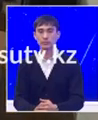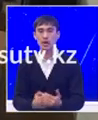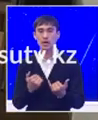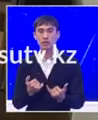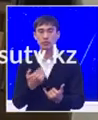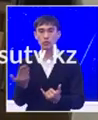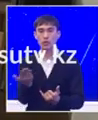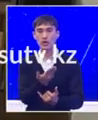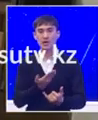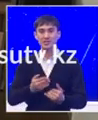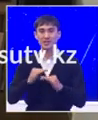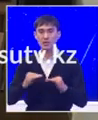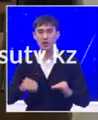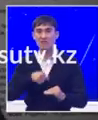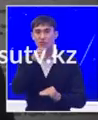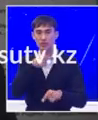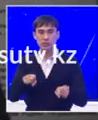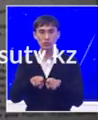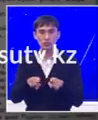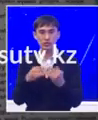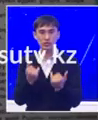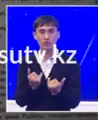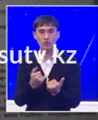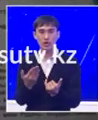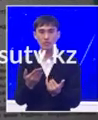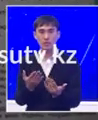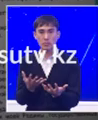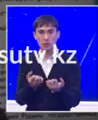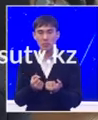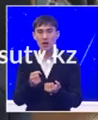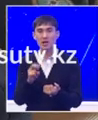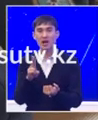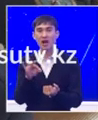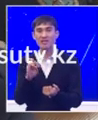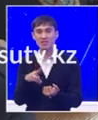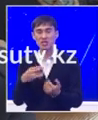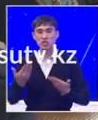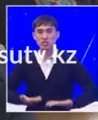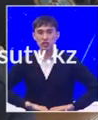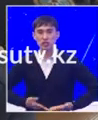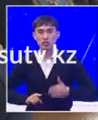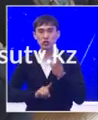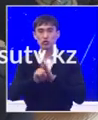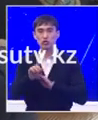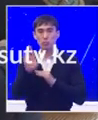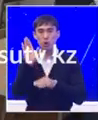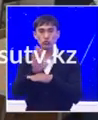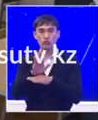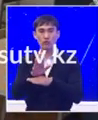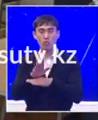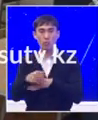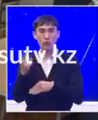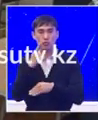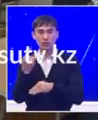Теперь у этих ребят все по-взрослому. Сегодня их принимают в кадеты. Жизнь начнется по уставу и по совести.